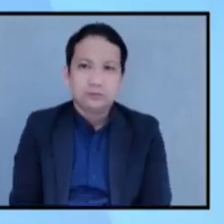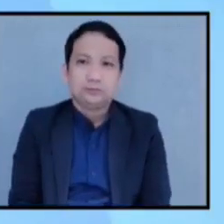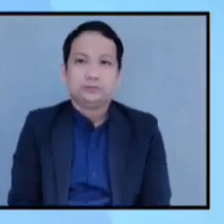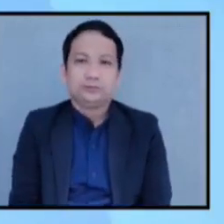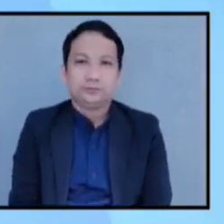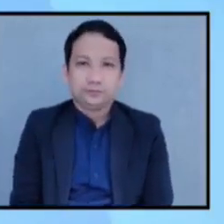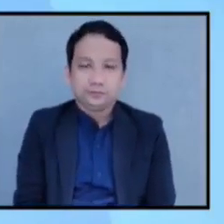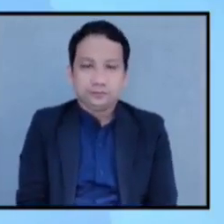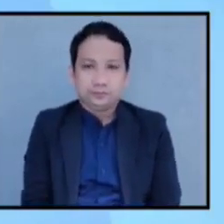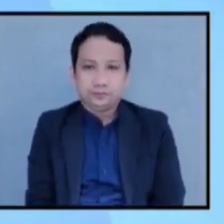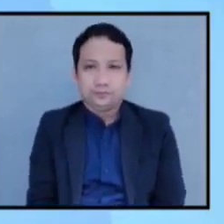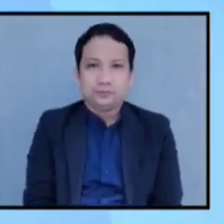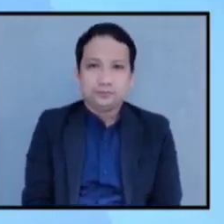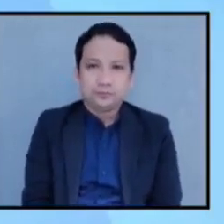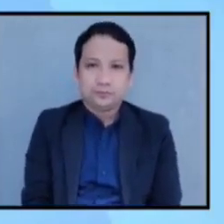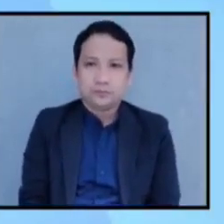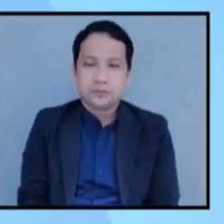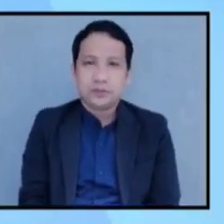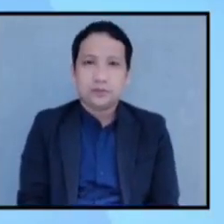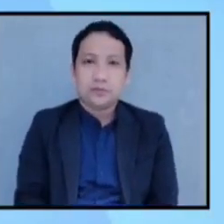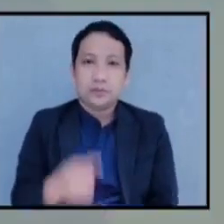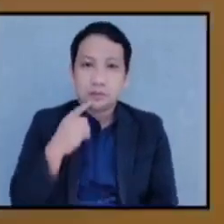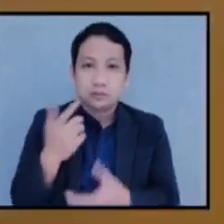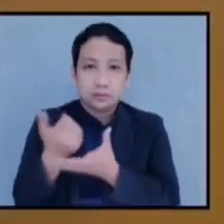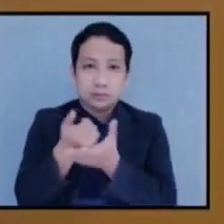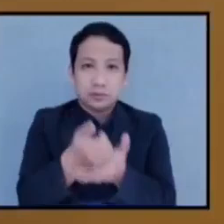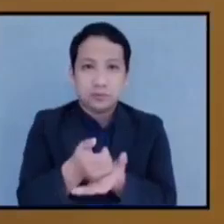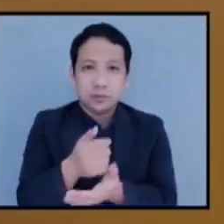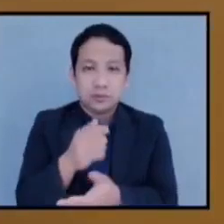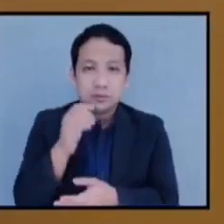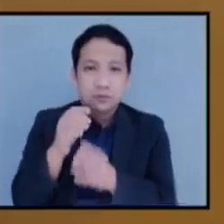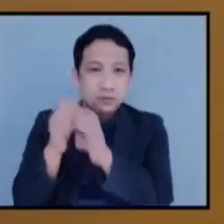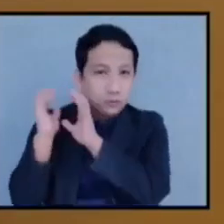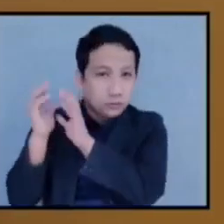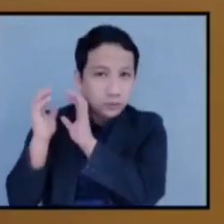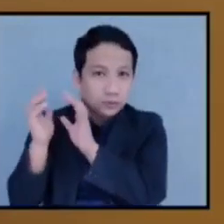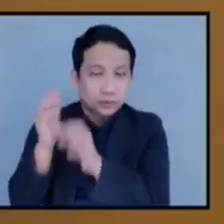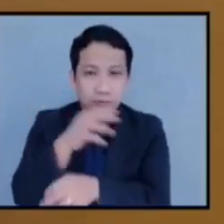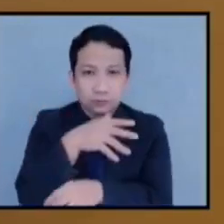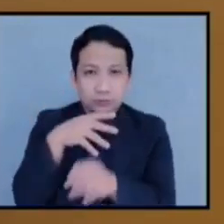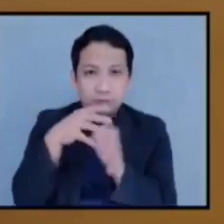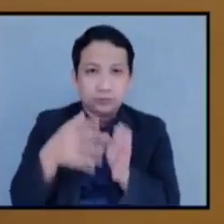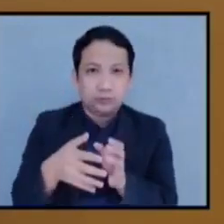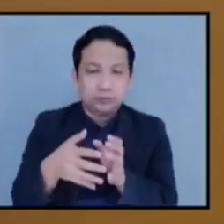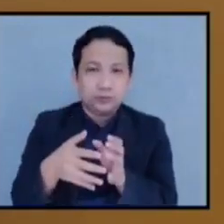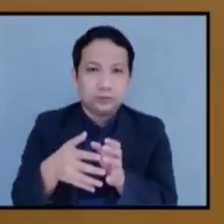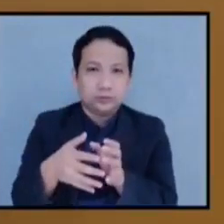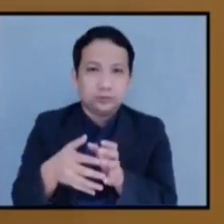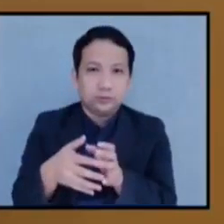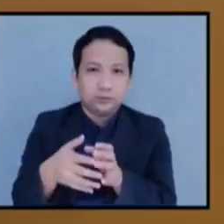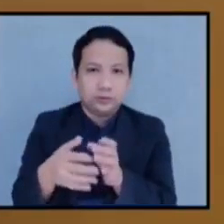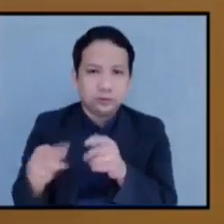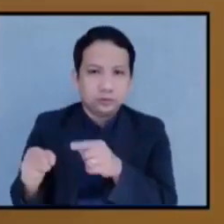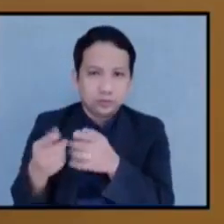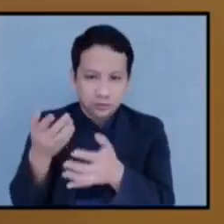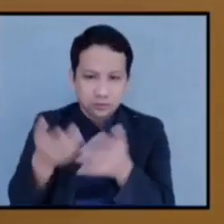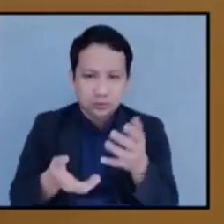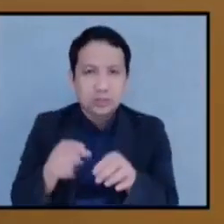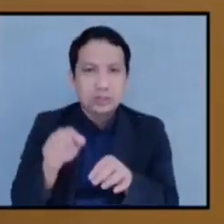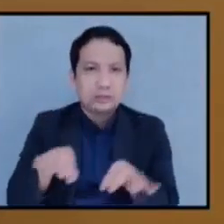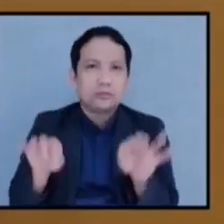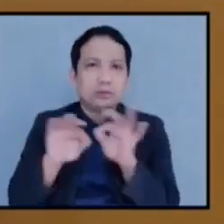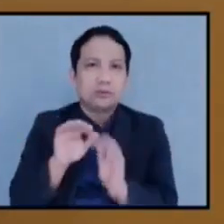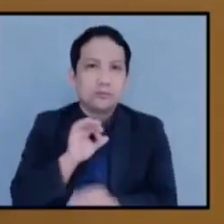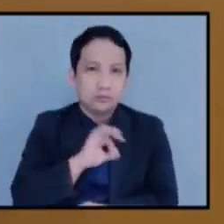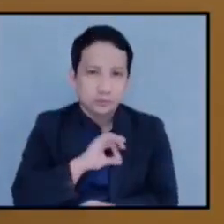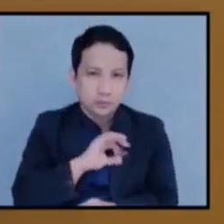coconut beneficiaries natin, yung mga coconut farmers natin, at ito yung mga kinikilala natin na talagang beneficiary ng